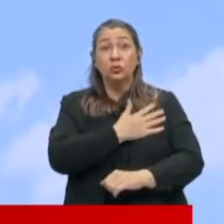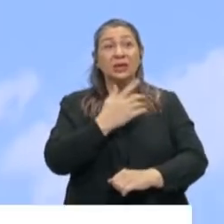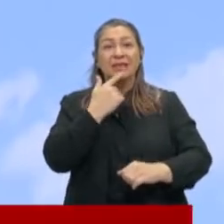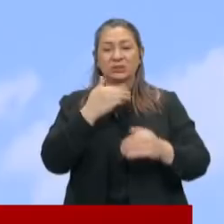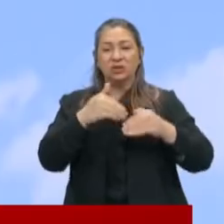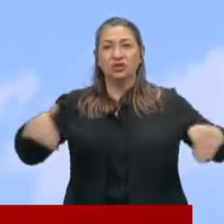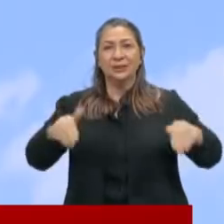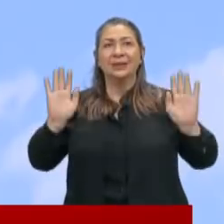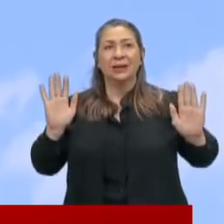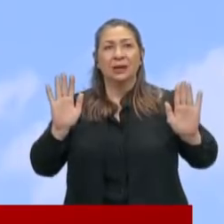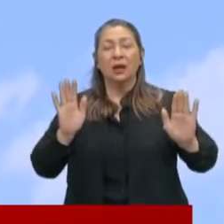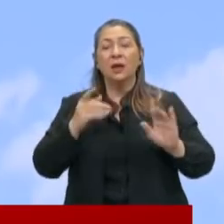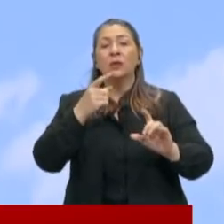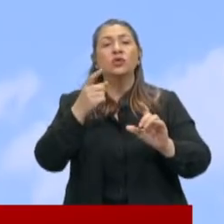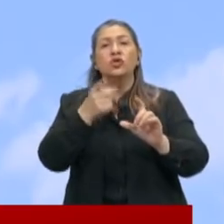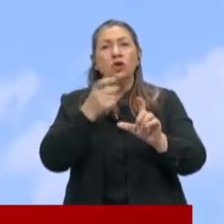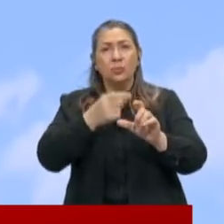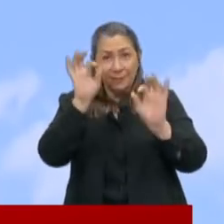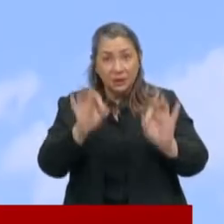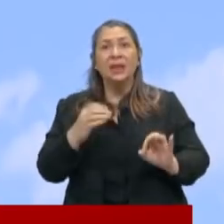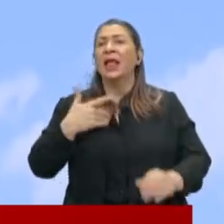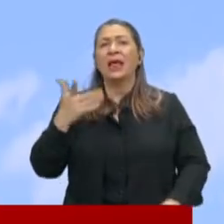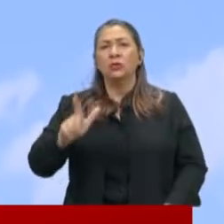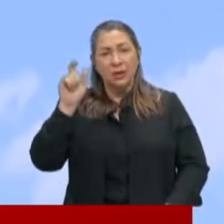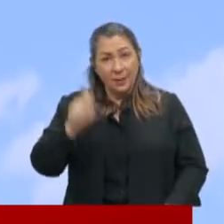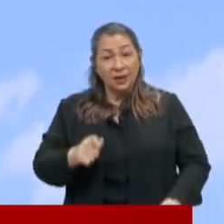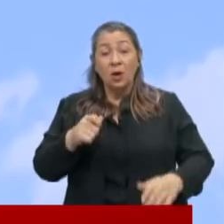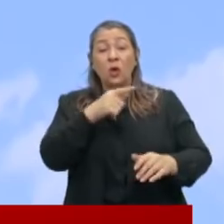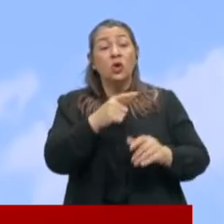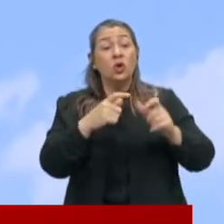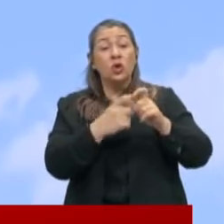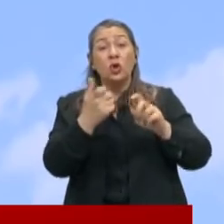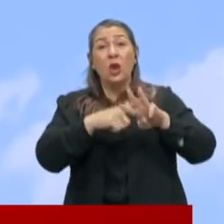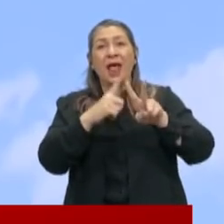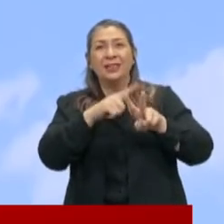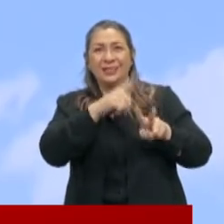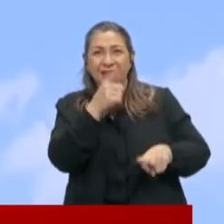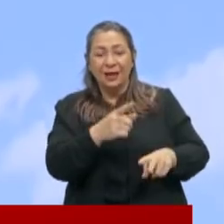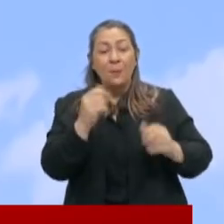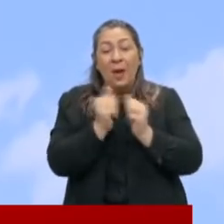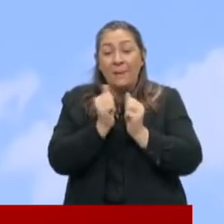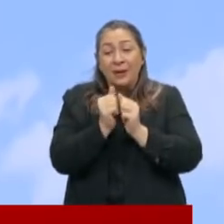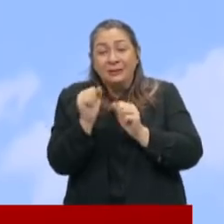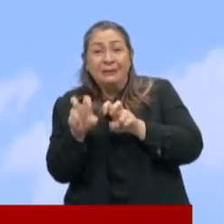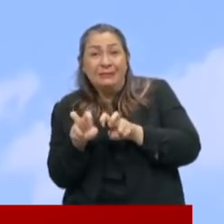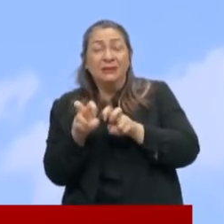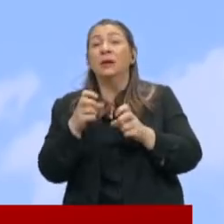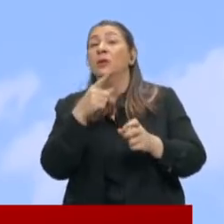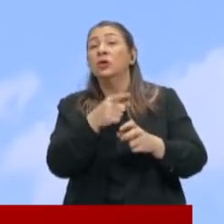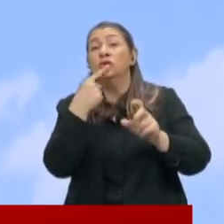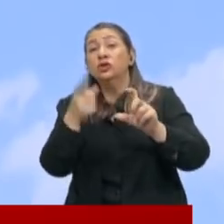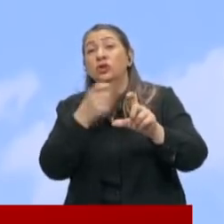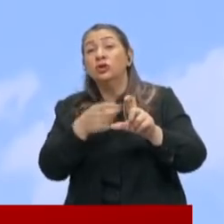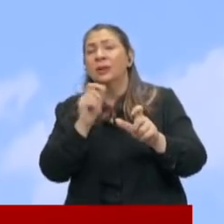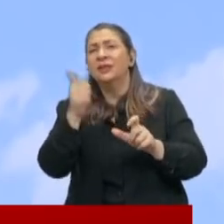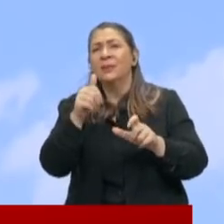kırmızı çizgisidir. Fezleke meclise geldiğinde gereğini yaparız. Fethullah Gülen'le kucak kucağa, diz dize fotoğraf çektirenlerin fezlekeleri ne